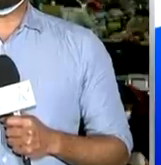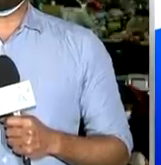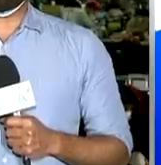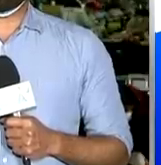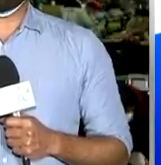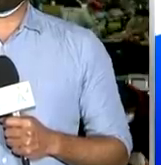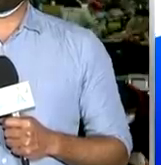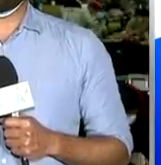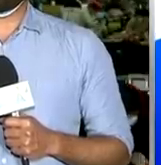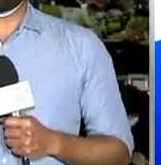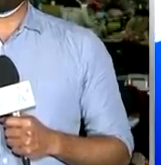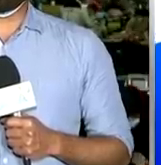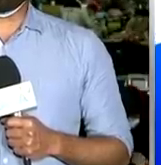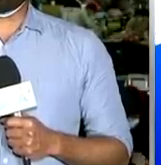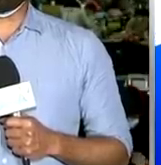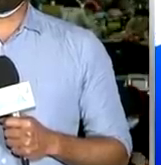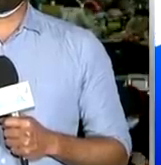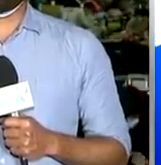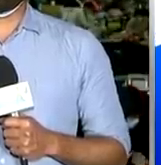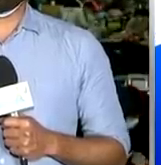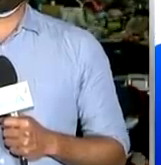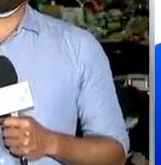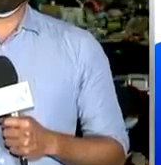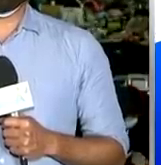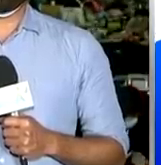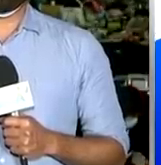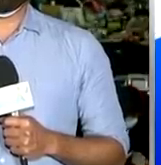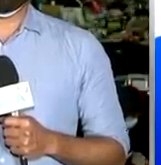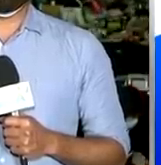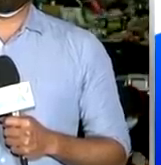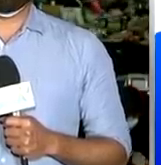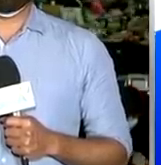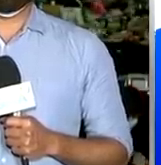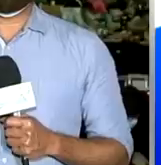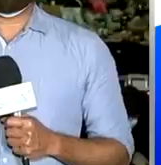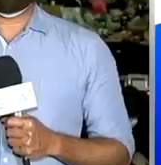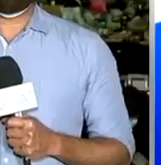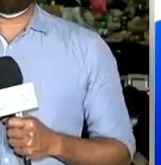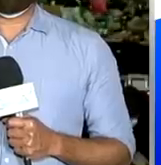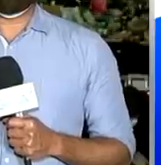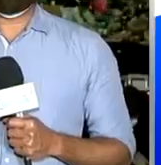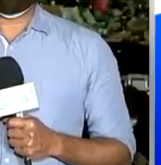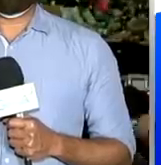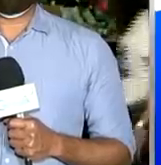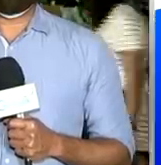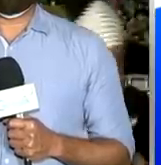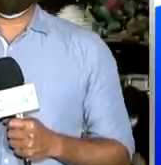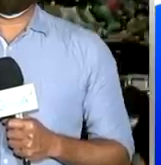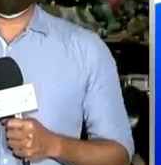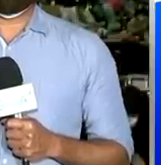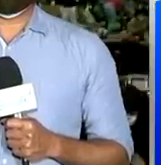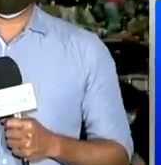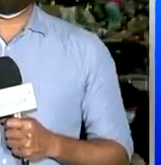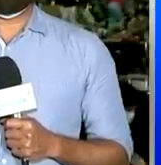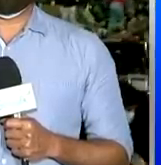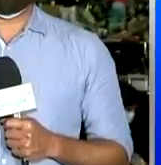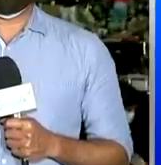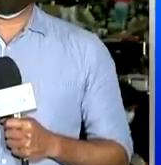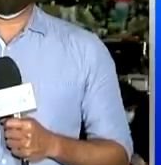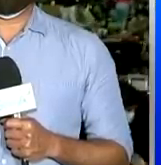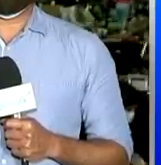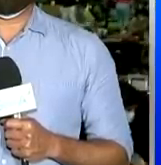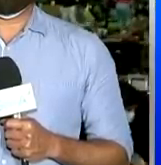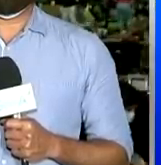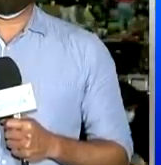Refran. Nakabantay naman sa Laguna si June Veneracion. Mag-uulat mula sa lalawigan ng Cavite si Rapi Tima habang nasa Bulacan si